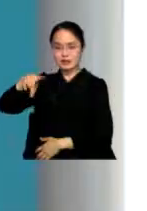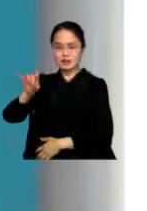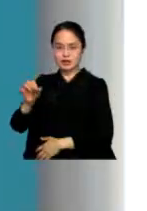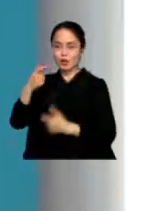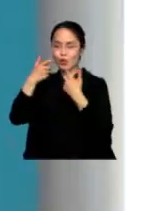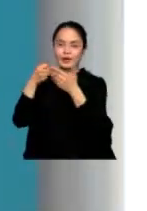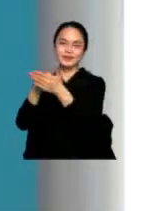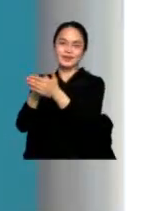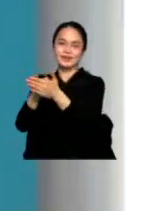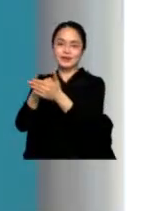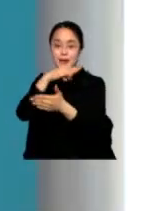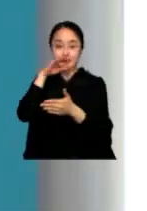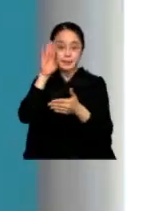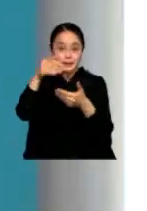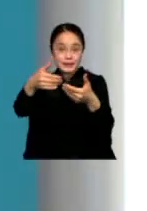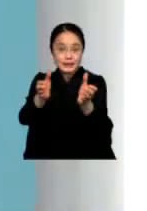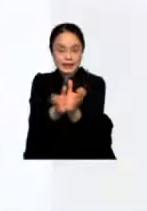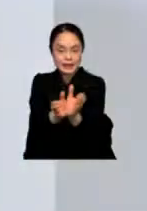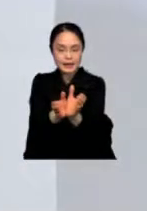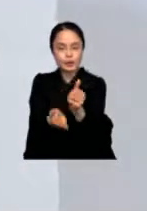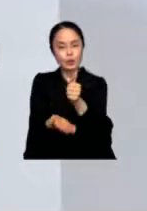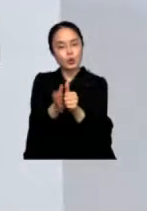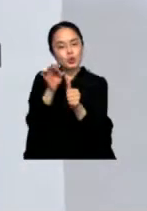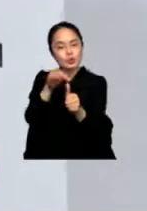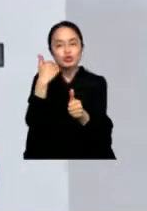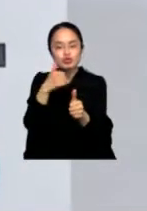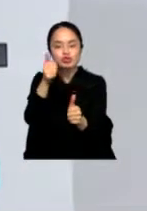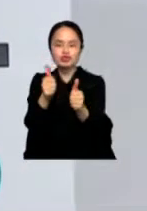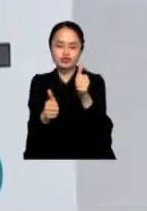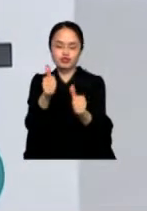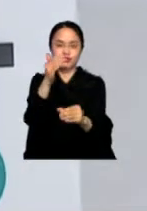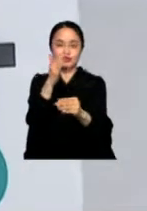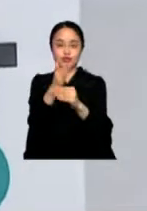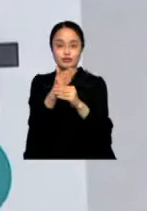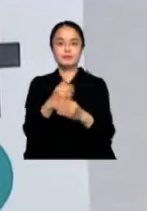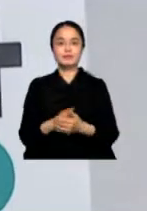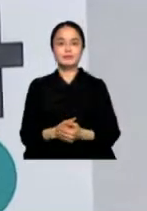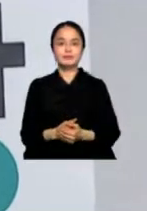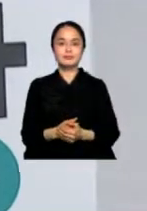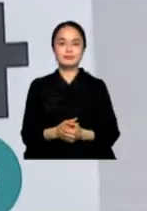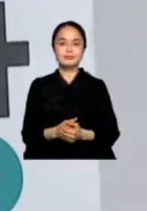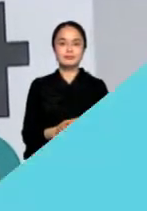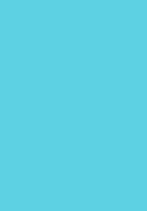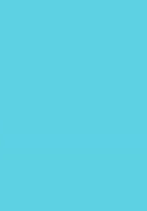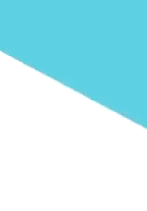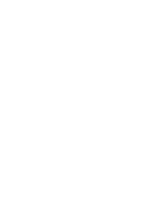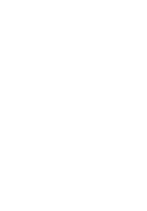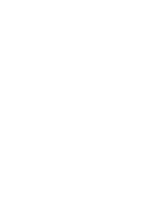바른미래당에서는 공천 심사가 진행 중입니다. 딜라이브 서울 경기 케이블 TV 태윤영입니다.